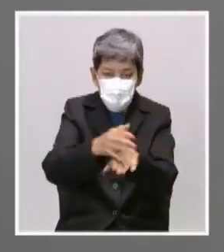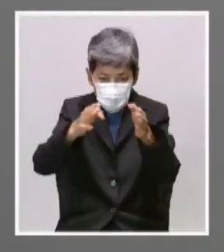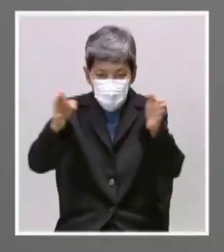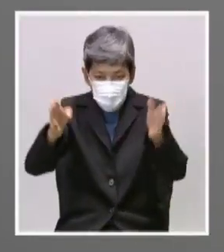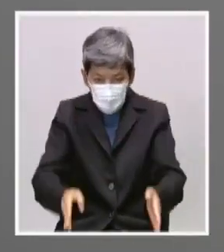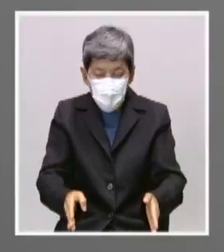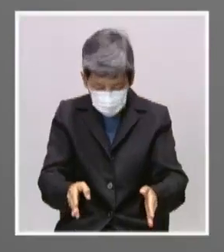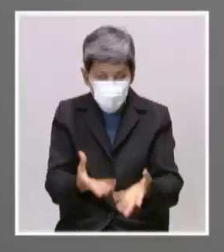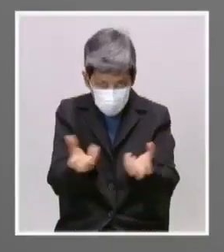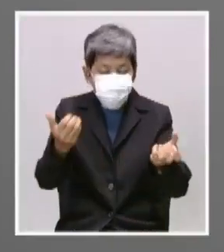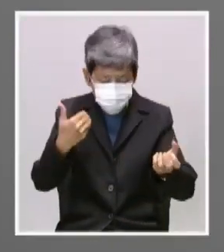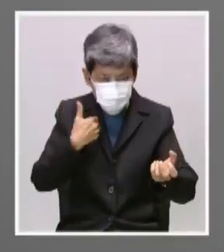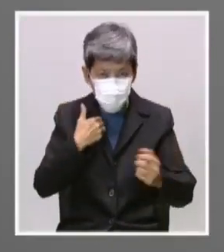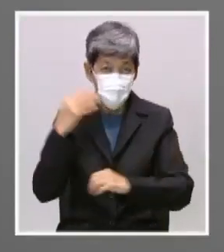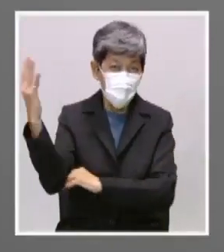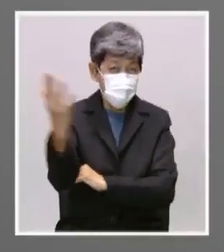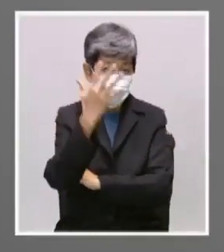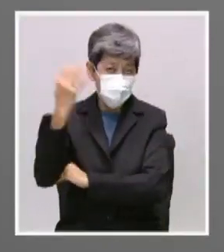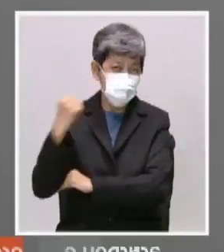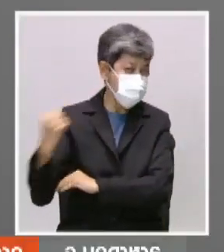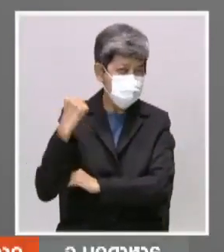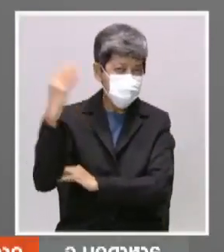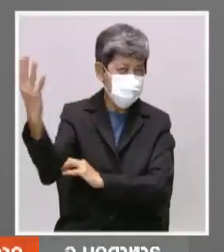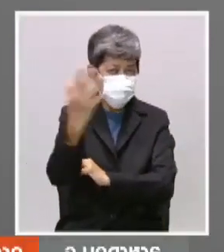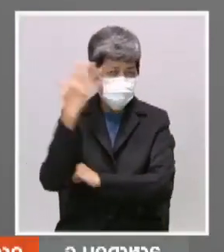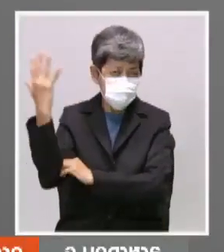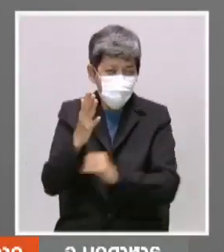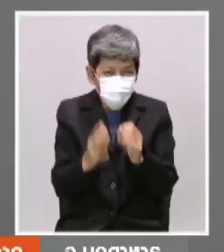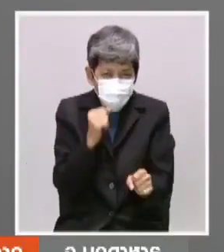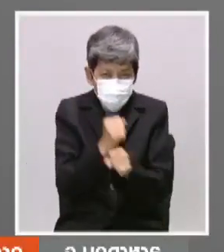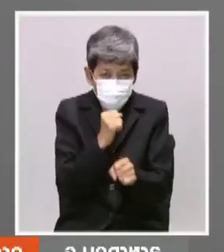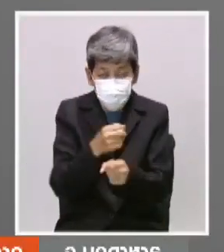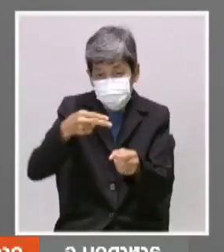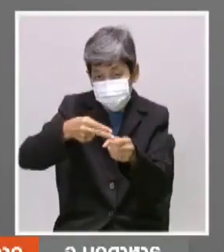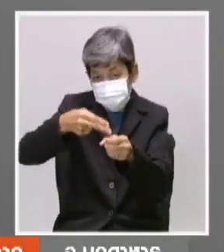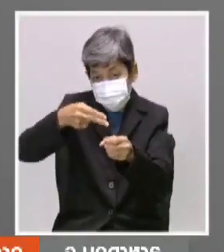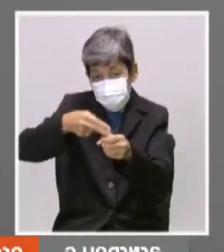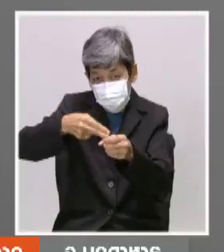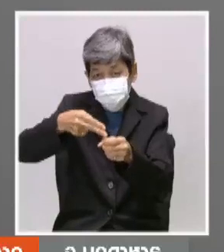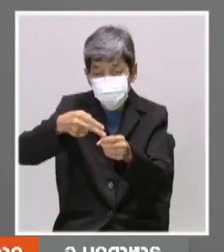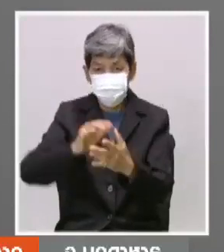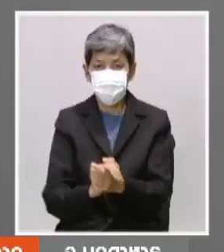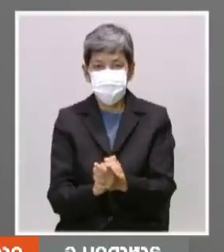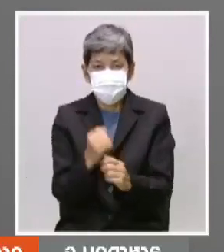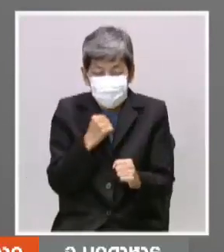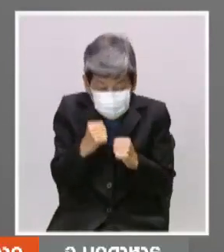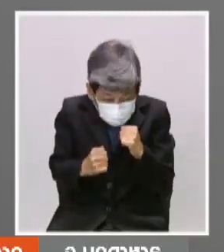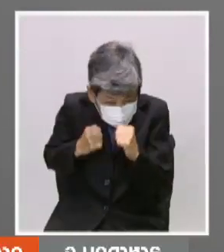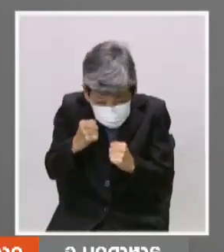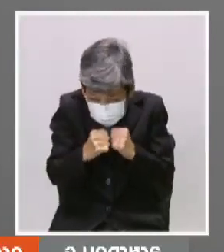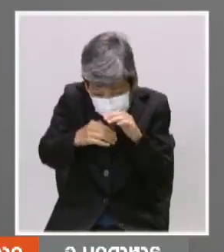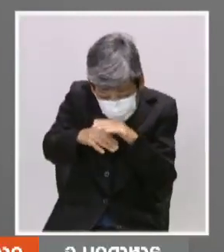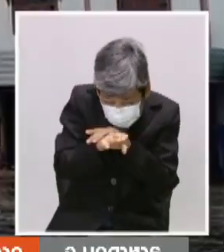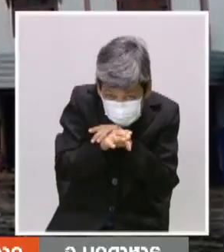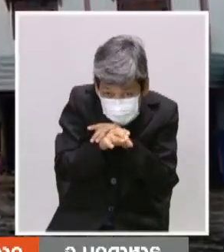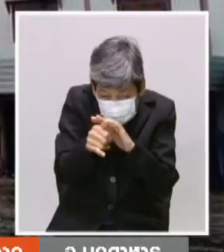ว่าได้รับความเสียหายด้วยนะคะพายุค่อนข้างแรงทีเดียวพนักงานสถานีบริการน้ำมันเนี่ยค่ะก็ต้องวิ่งหลบหนี